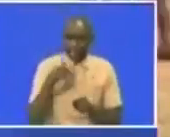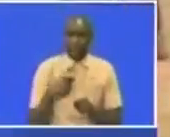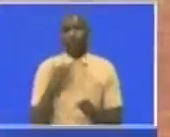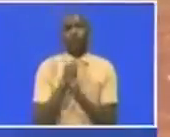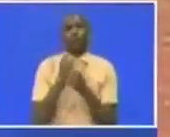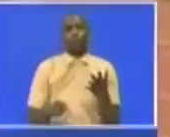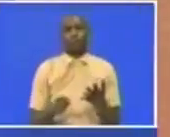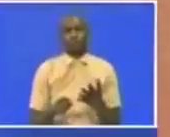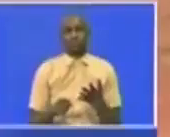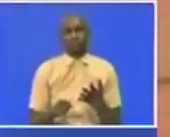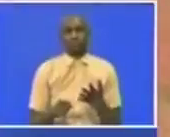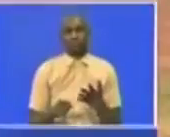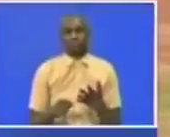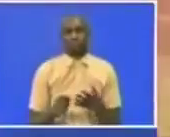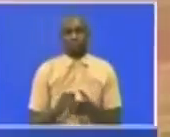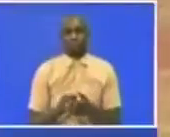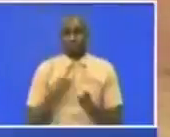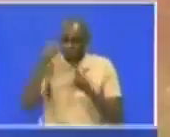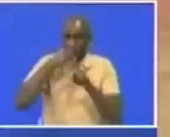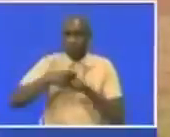yake.